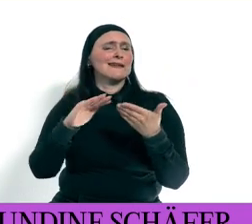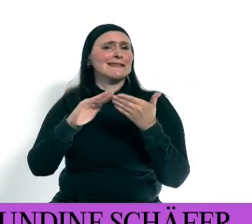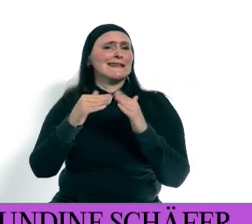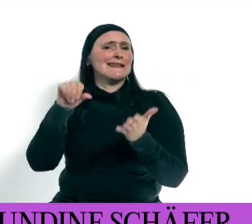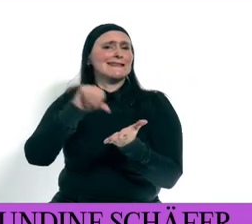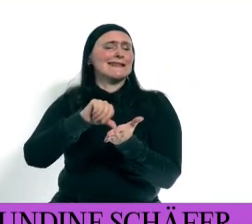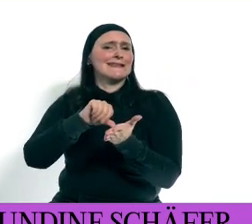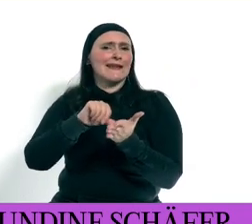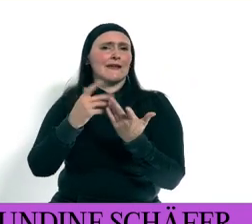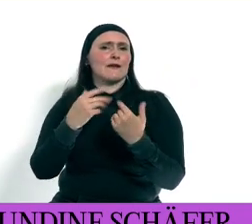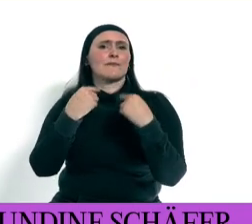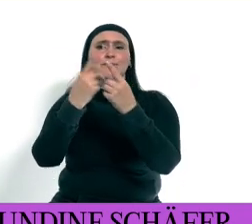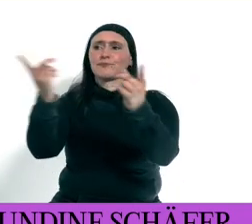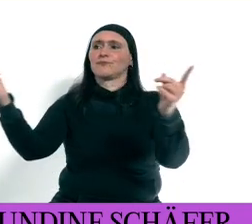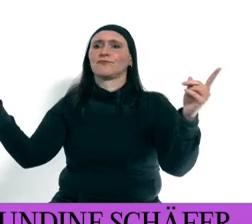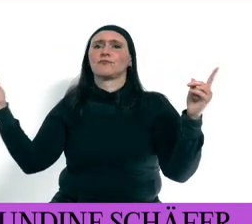Bühne.